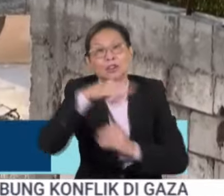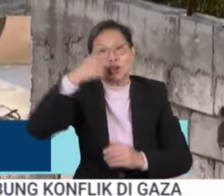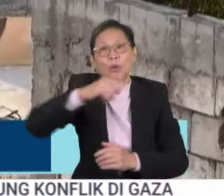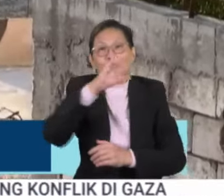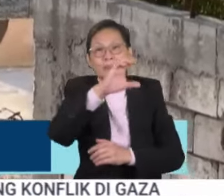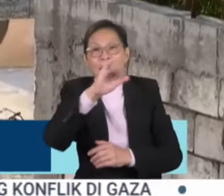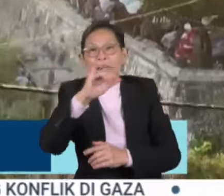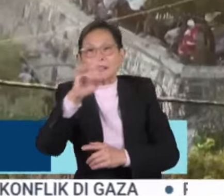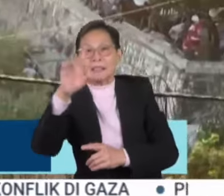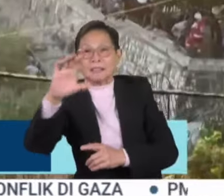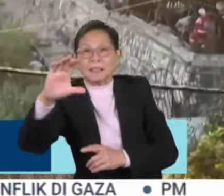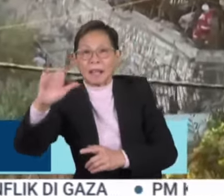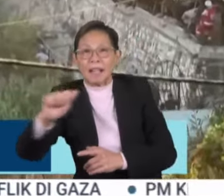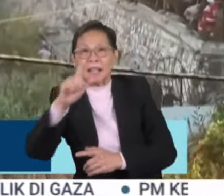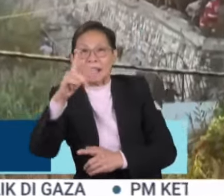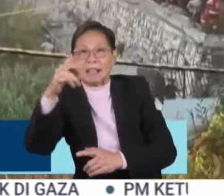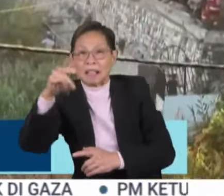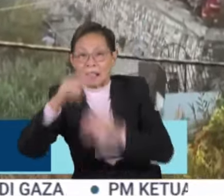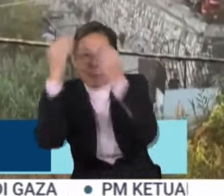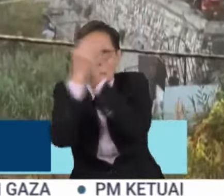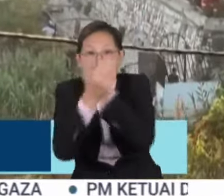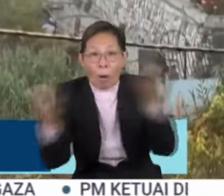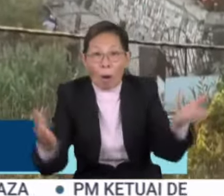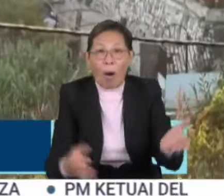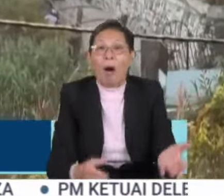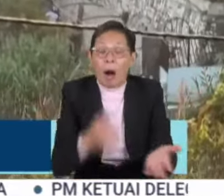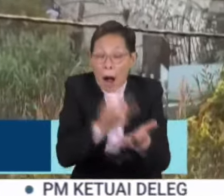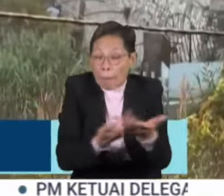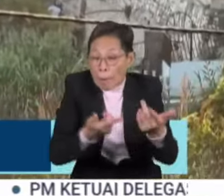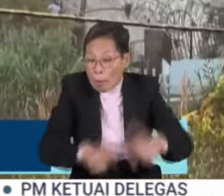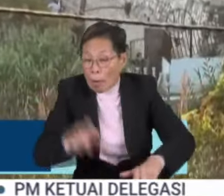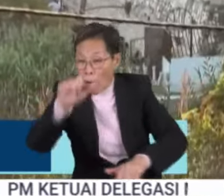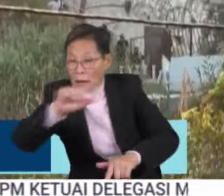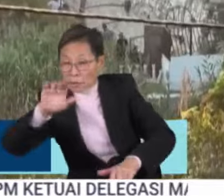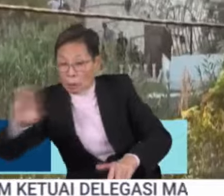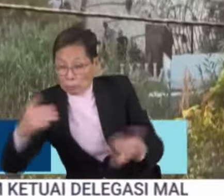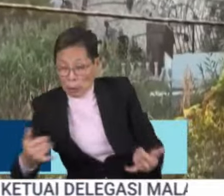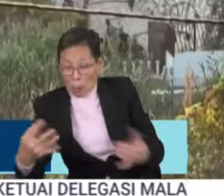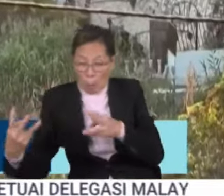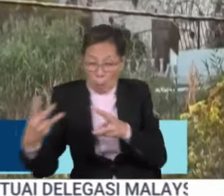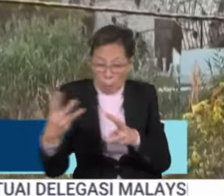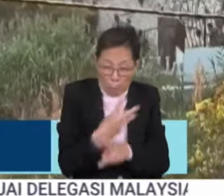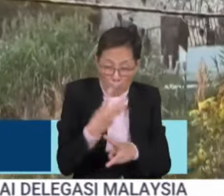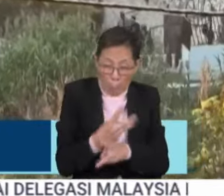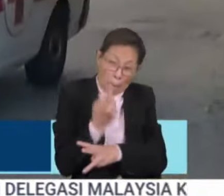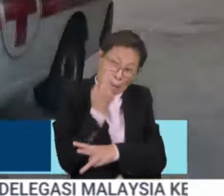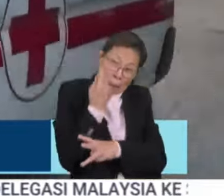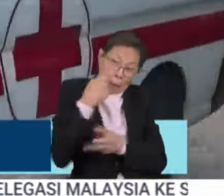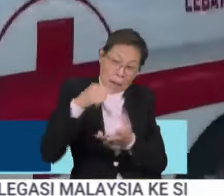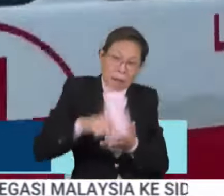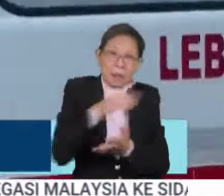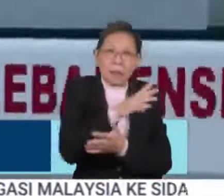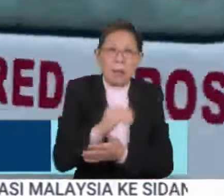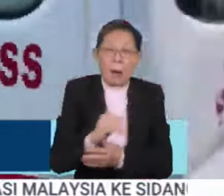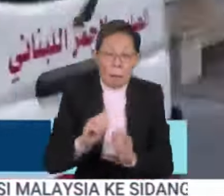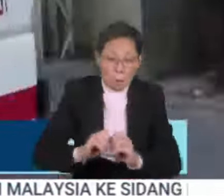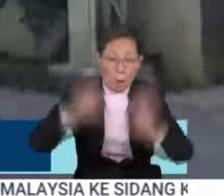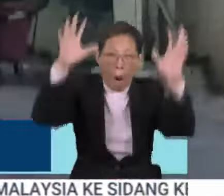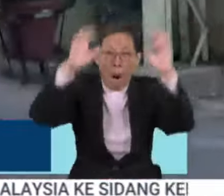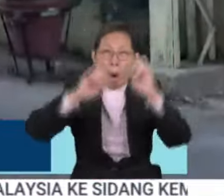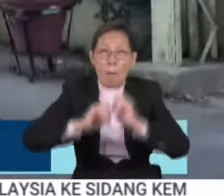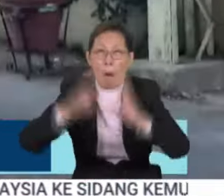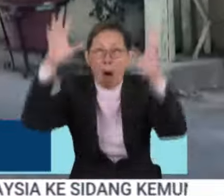CIDCA Li Ming dalam satu kenyataan memaklumkan situasi di Asia Barat semakin tegang sejak kebelakangan ini. Malah letupan